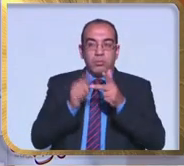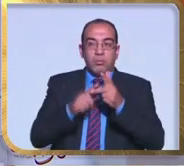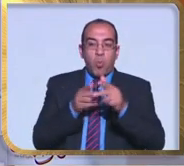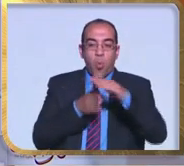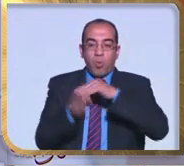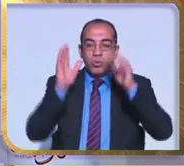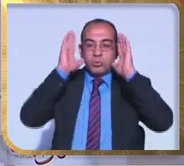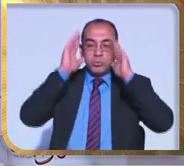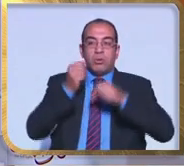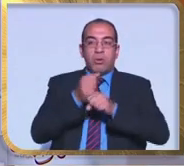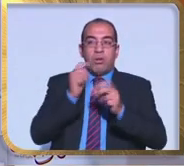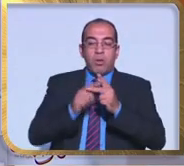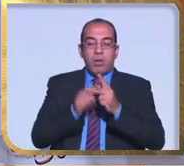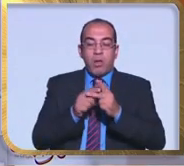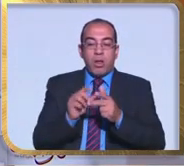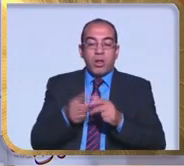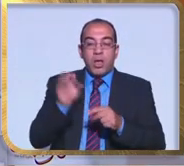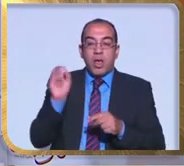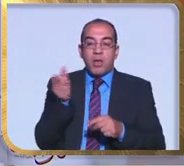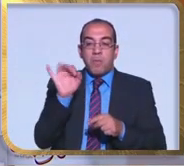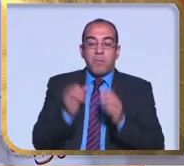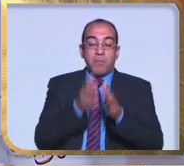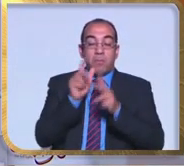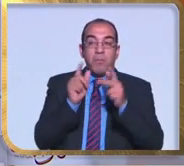داخل الصلاة يا أستاذة هانم.